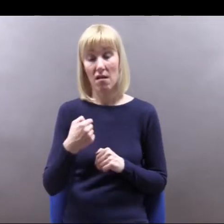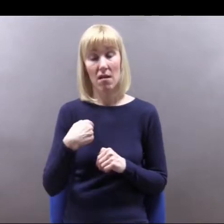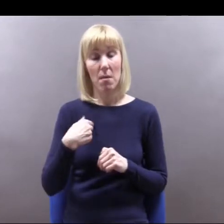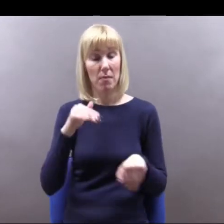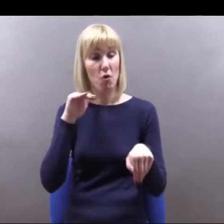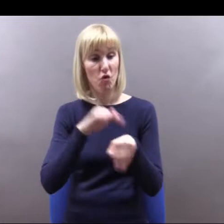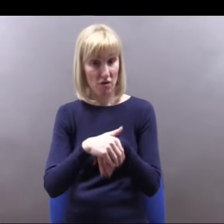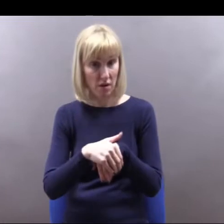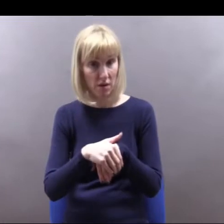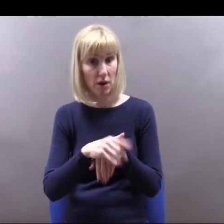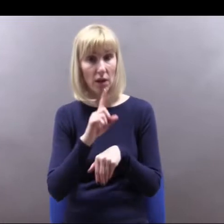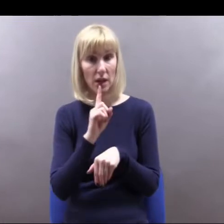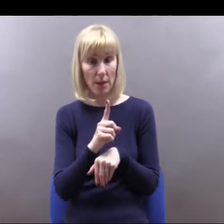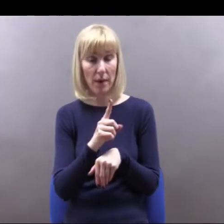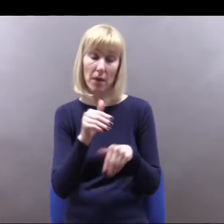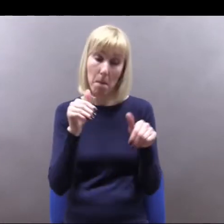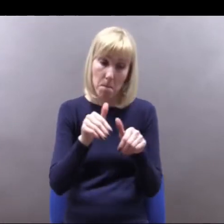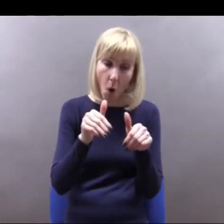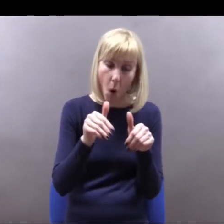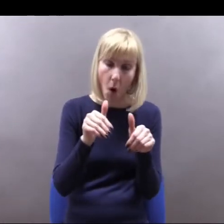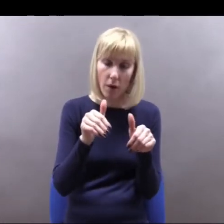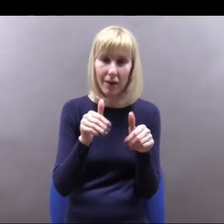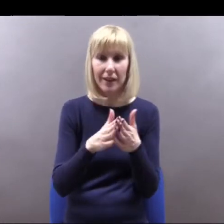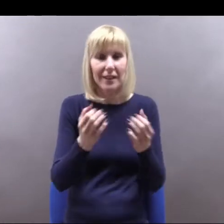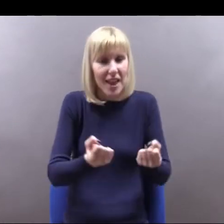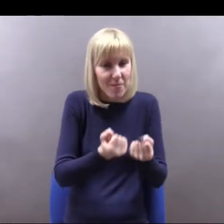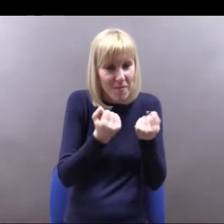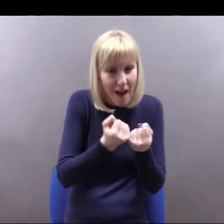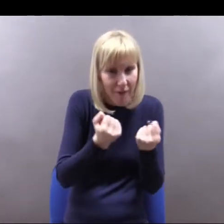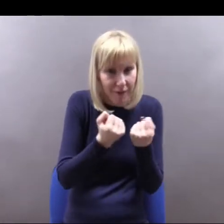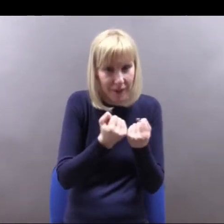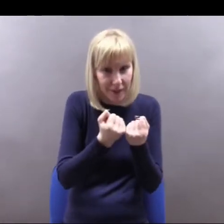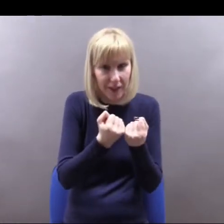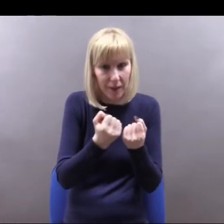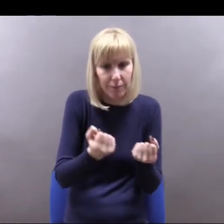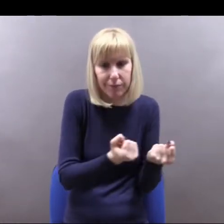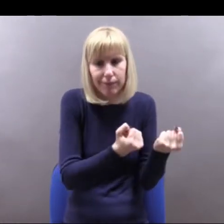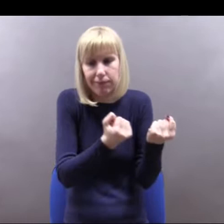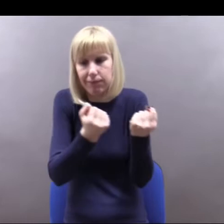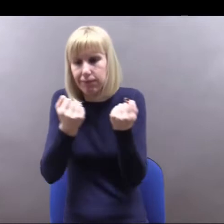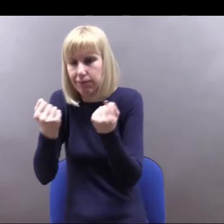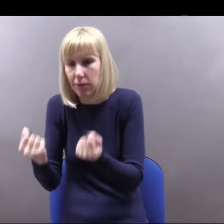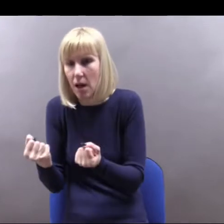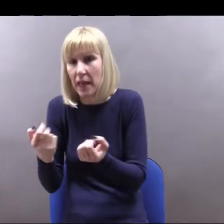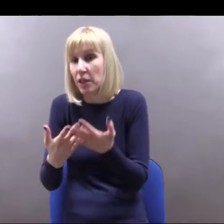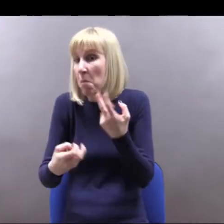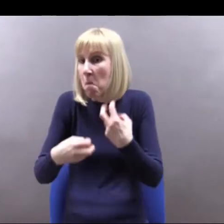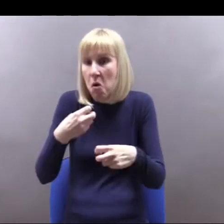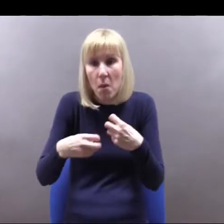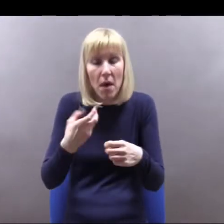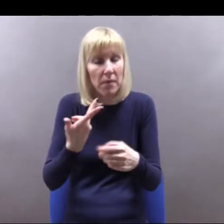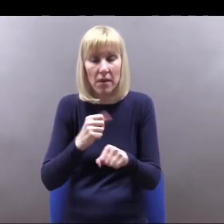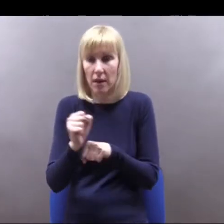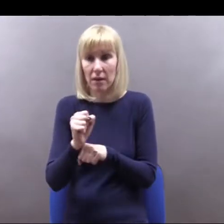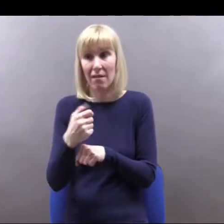Ja oczywiście mam to szczęście, że jestem stosunkowo sprawną osobą niepełnosprawną, więc przesiadanie się na